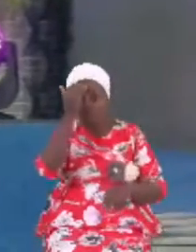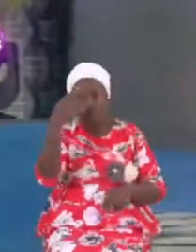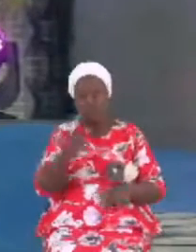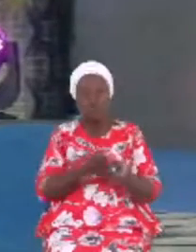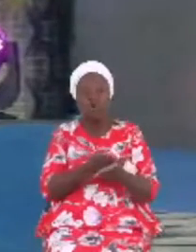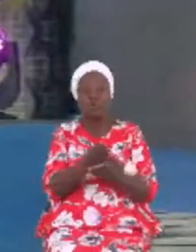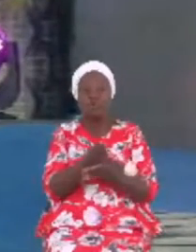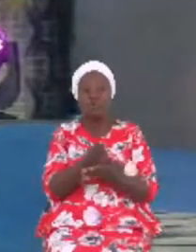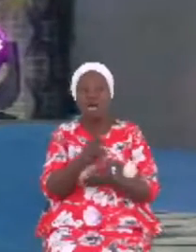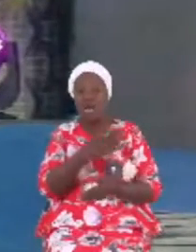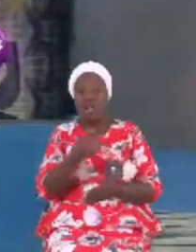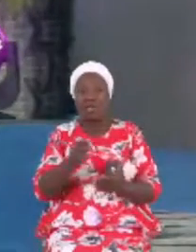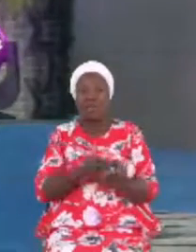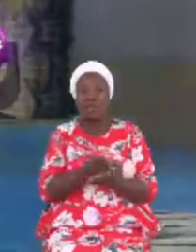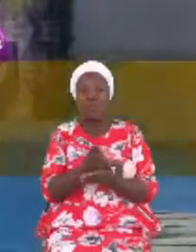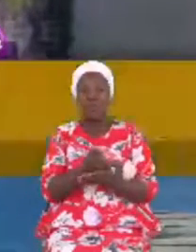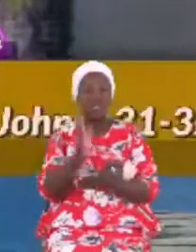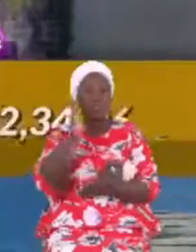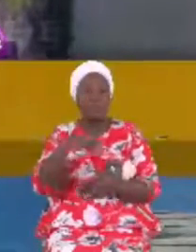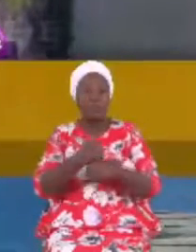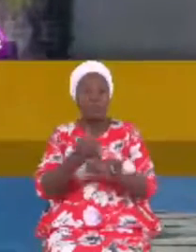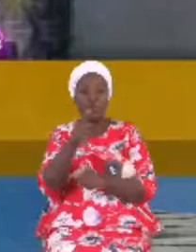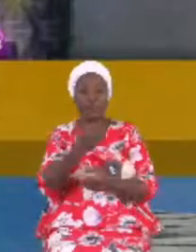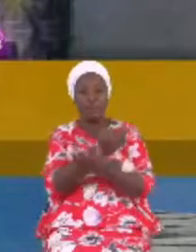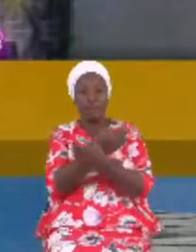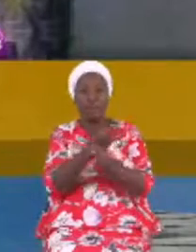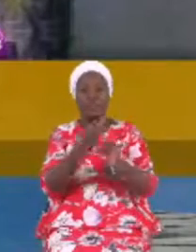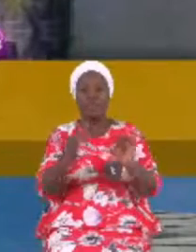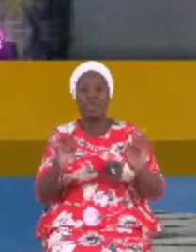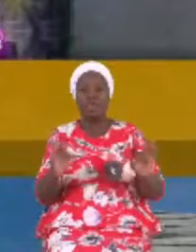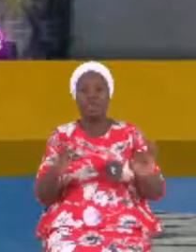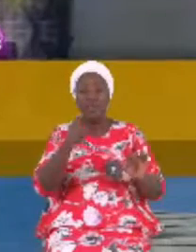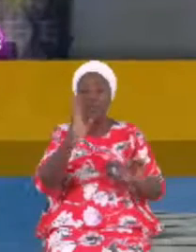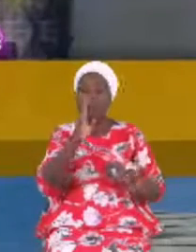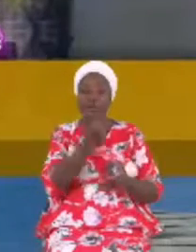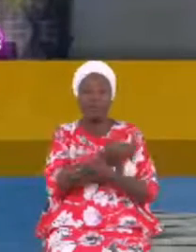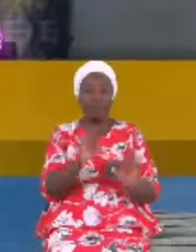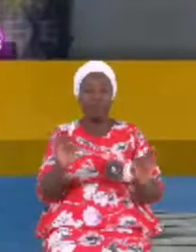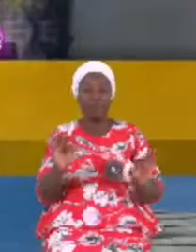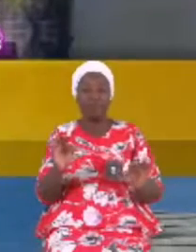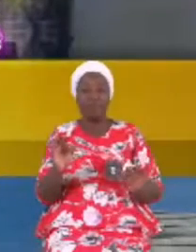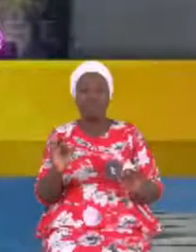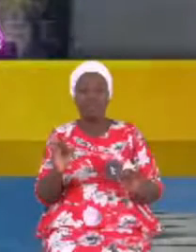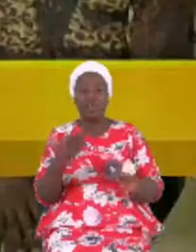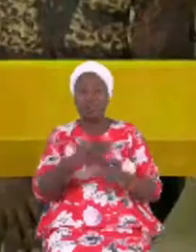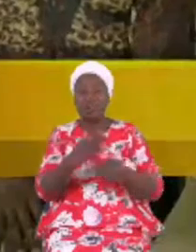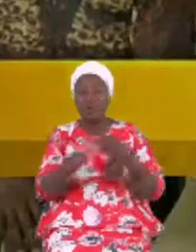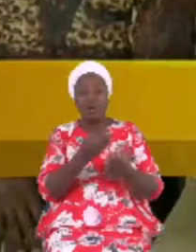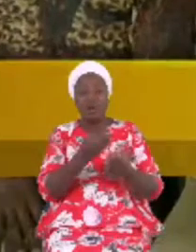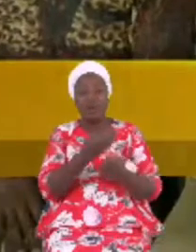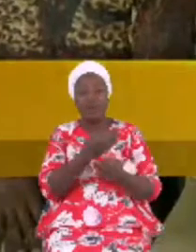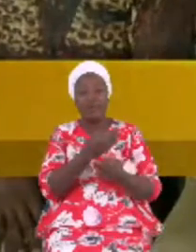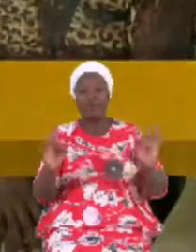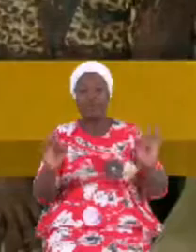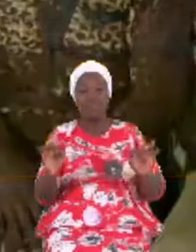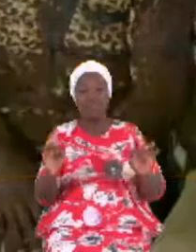vérité et la vérité vous affranchira. Vous serez affranchi, complètement